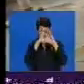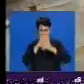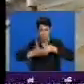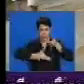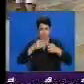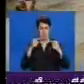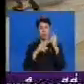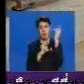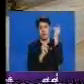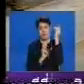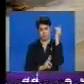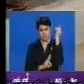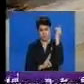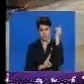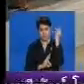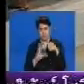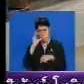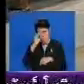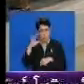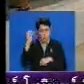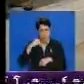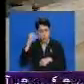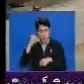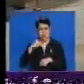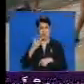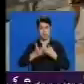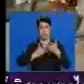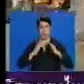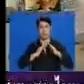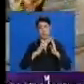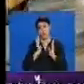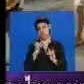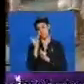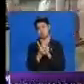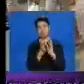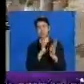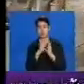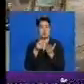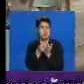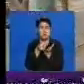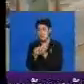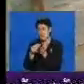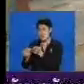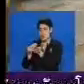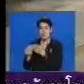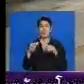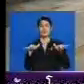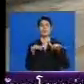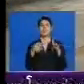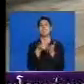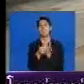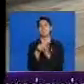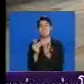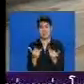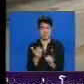ในจังหวัดนราธิวาสค่ะแต่ละวันตลาดที่นี่นะคะจะมีผู้คนมาจับจ่ายใช้สอยซื้อสินค้าเป็นอย่างปกติค่ะ